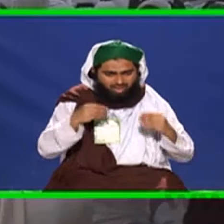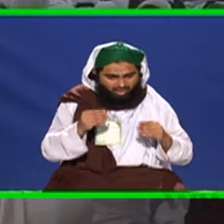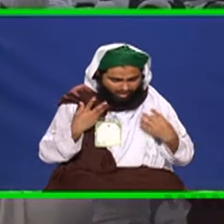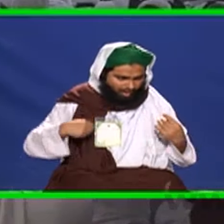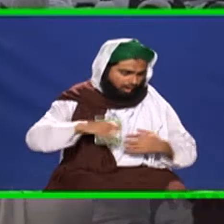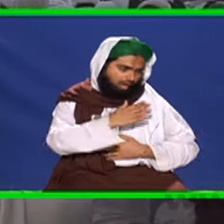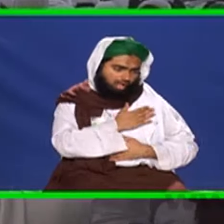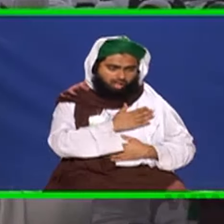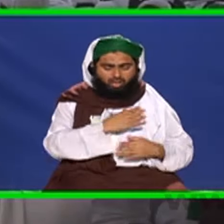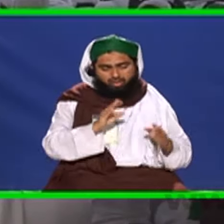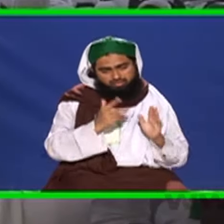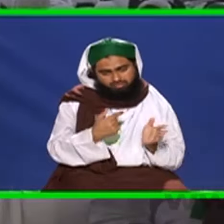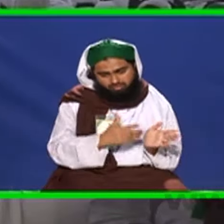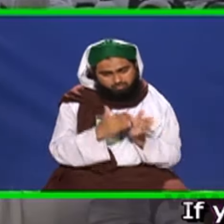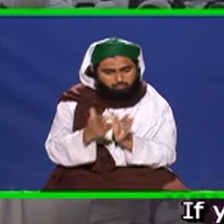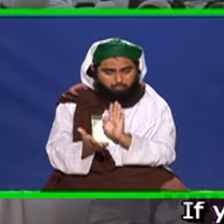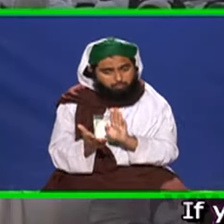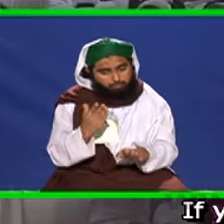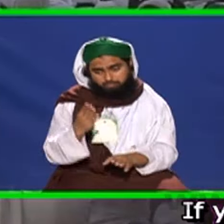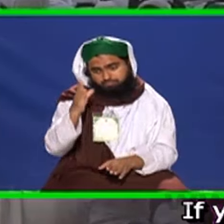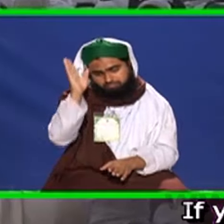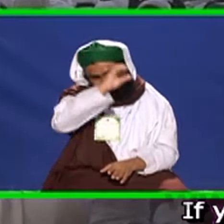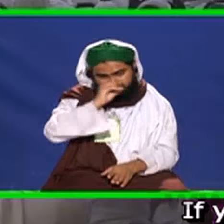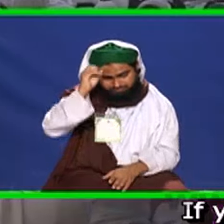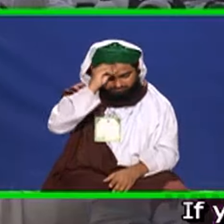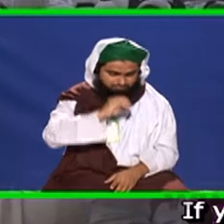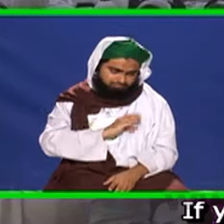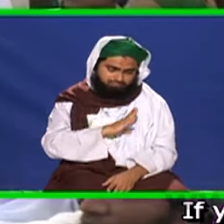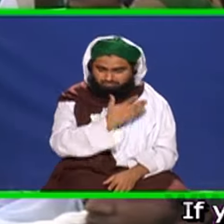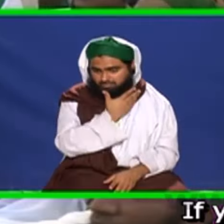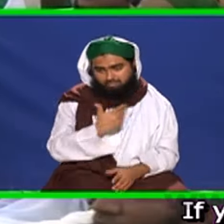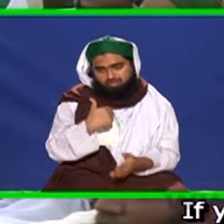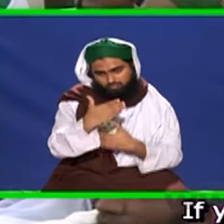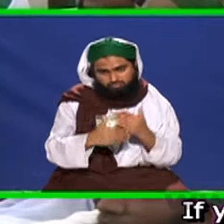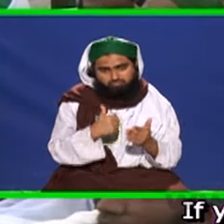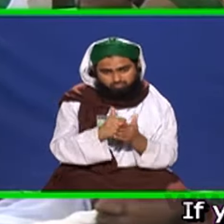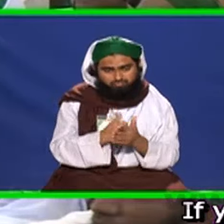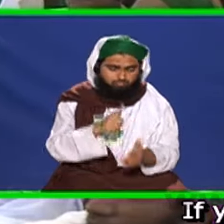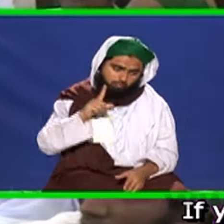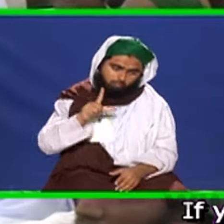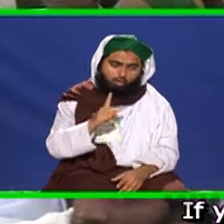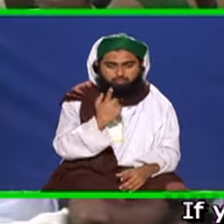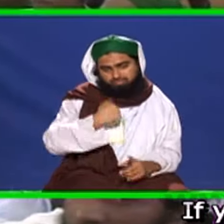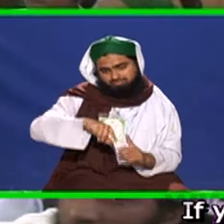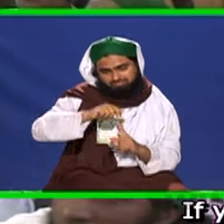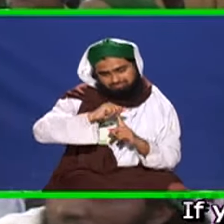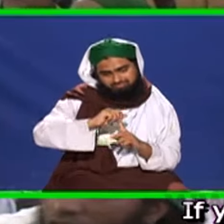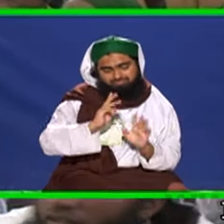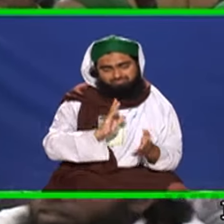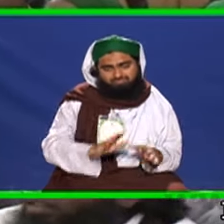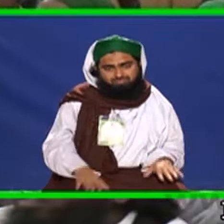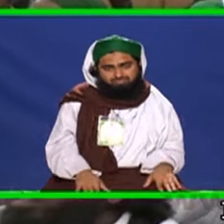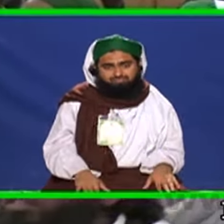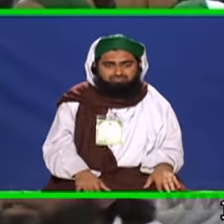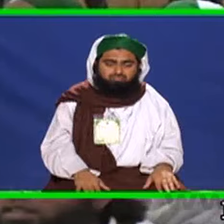یقیناً بہت زیادہ افضل عمام ہے. کم از کم عمل نہ کریں, کم از کم عمل نہ کریں تو محبت تو کریں,